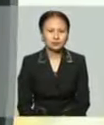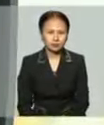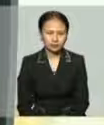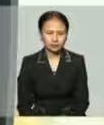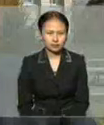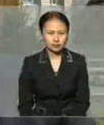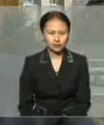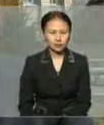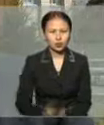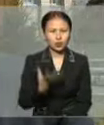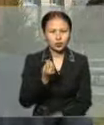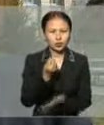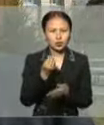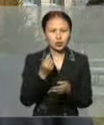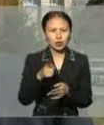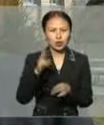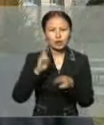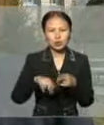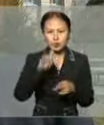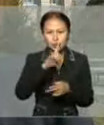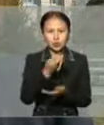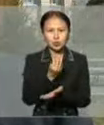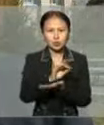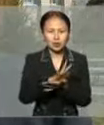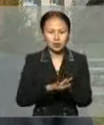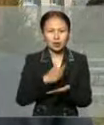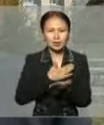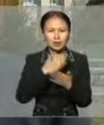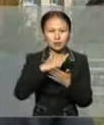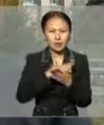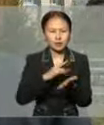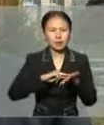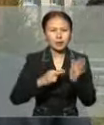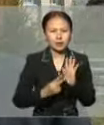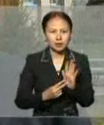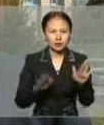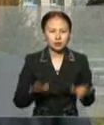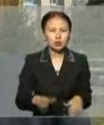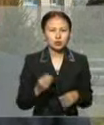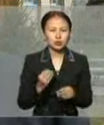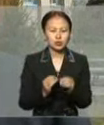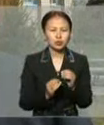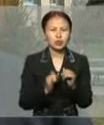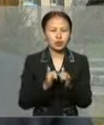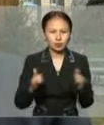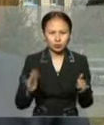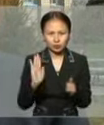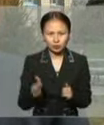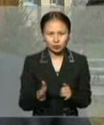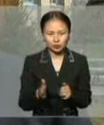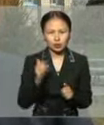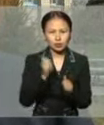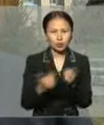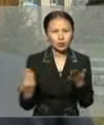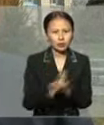Bulbulmen şektelip kalmaydı. Bizim bul bağdarlamamız, bul jobamız, bul proyektimiz ar qaray damı beredi. Jaŋa oqu